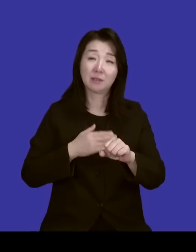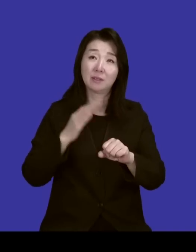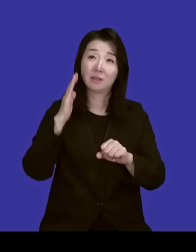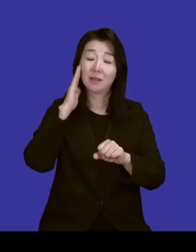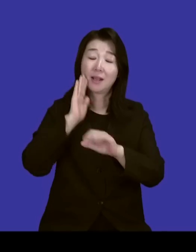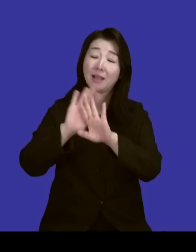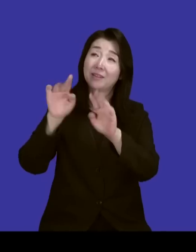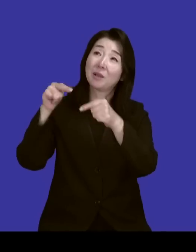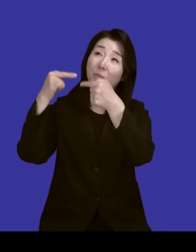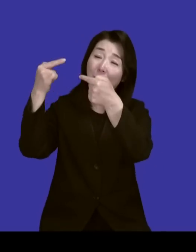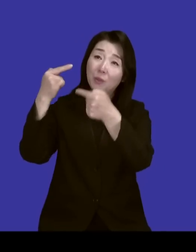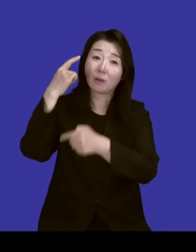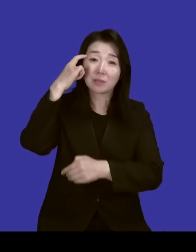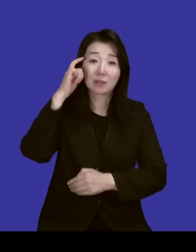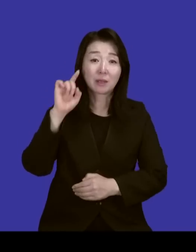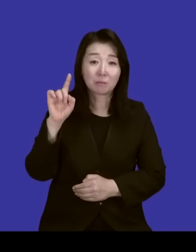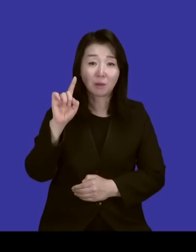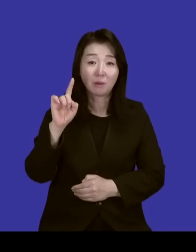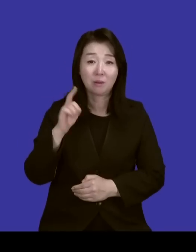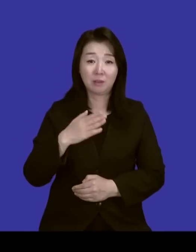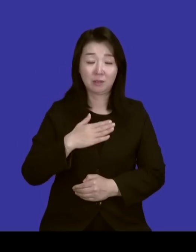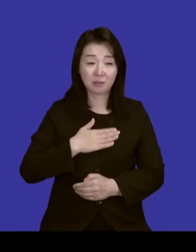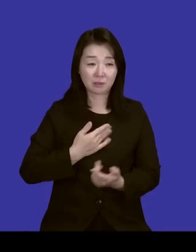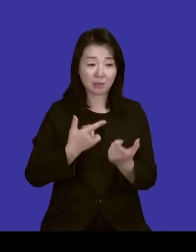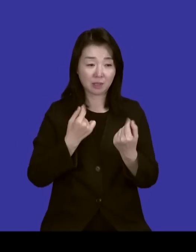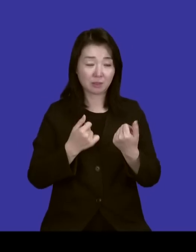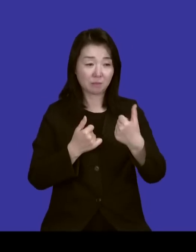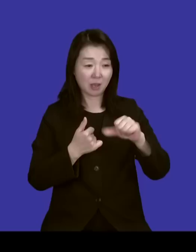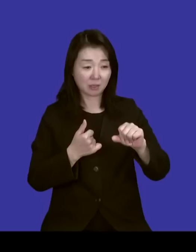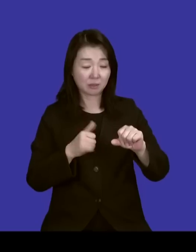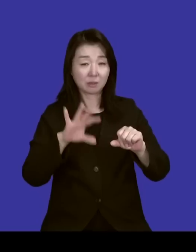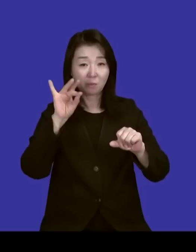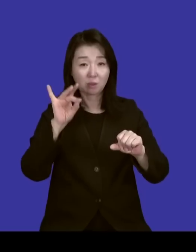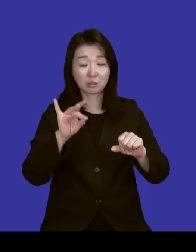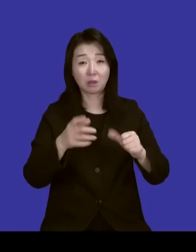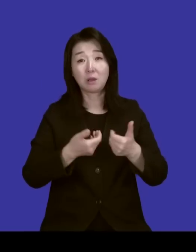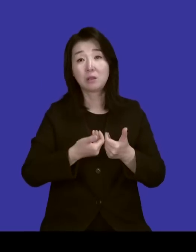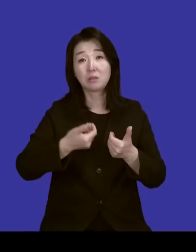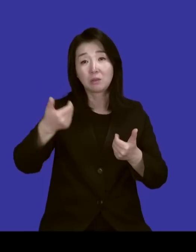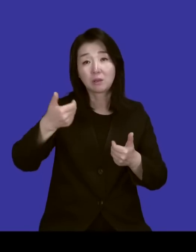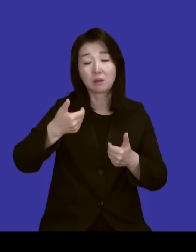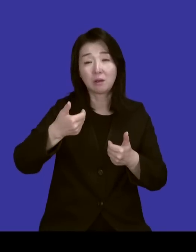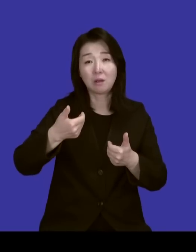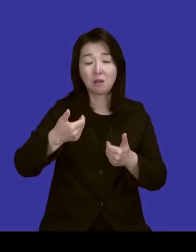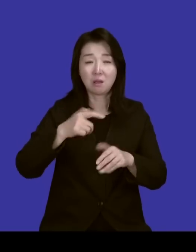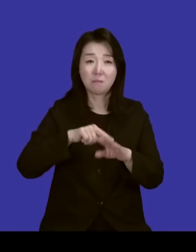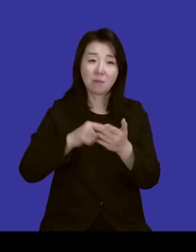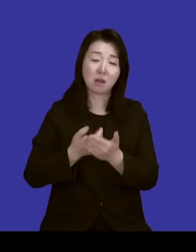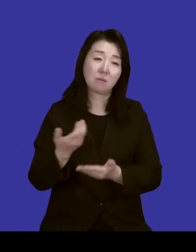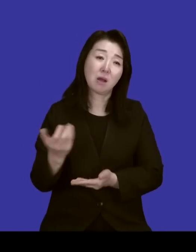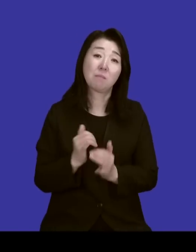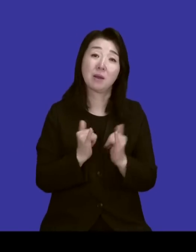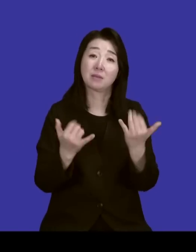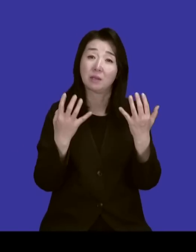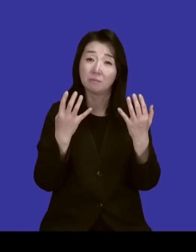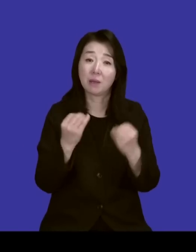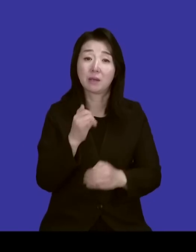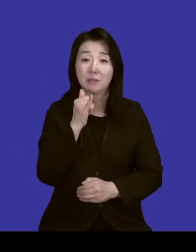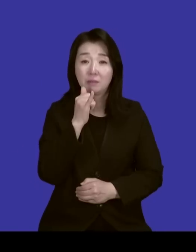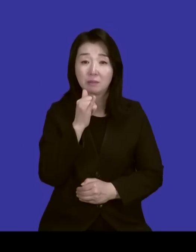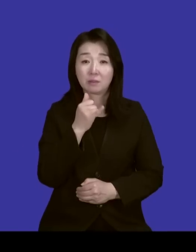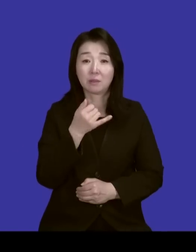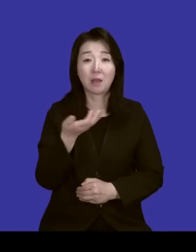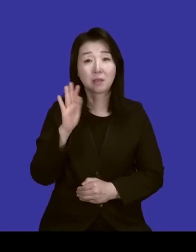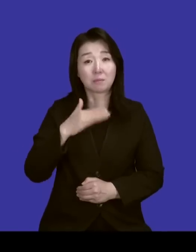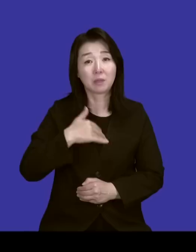뭐냐면 나와 같이 나처럼 아들을 떠나고 아파하는 사람들이 얼마나 많았을까. 그렇죠. 그런데 내가